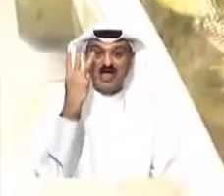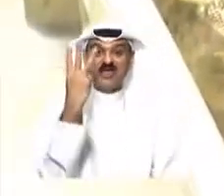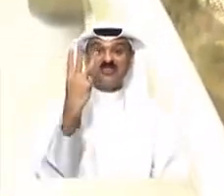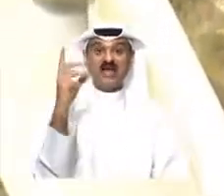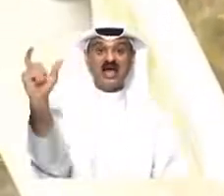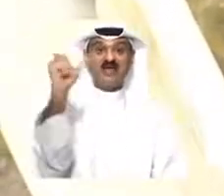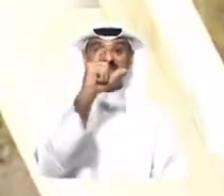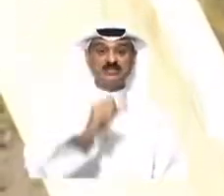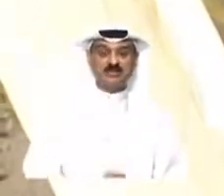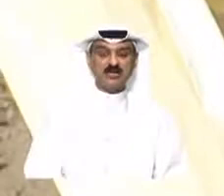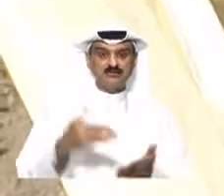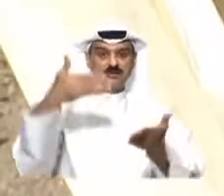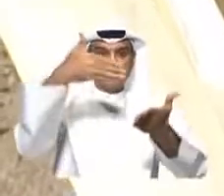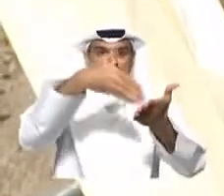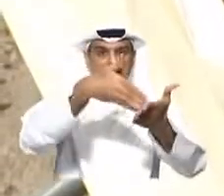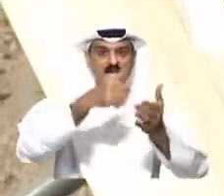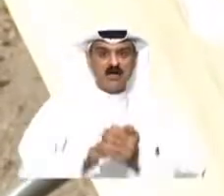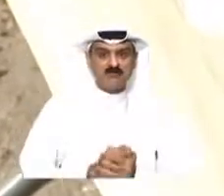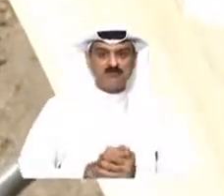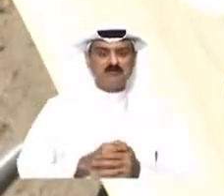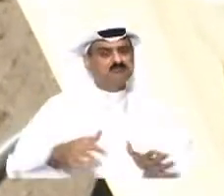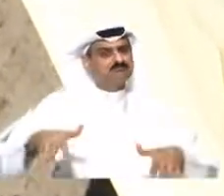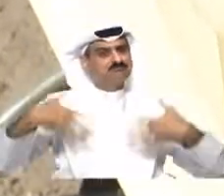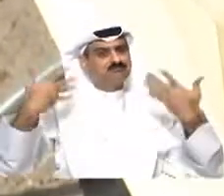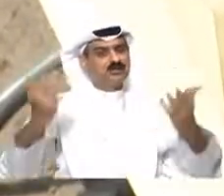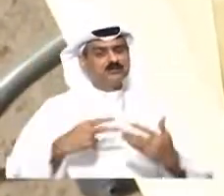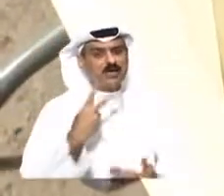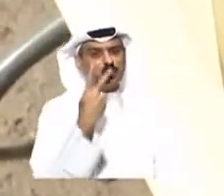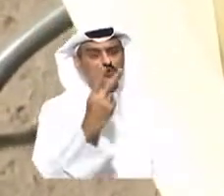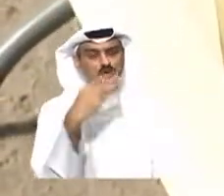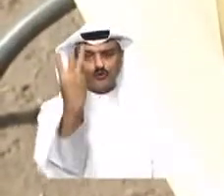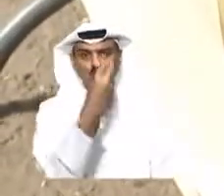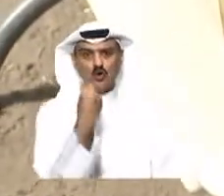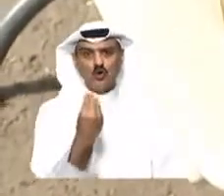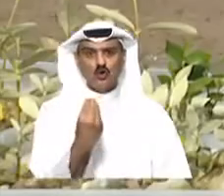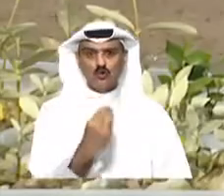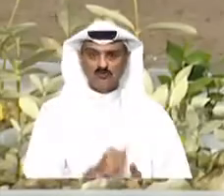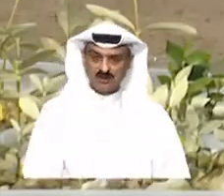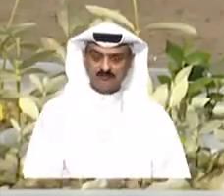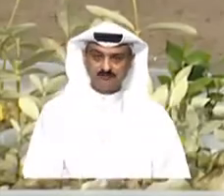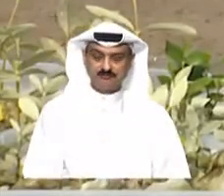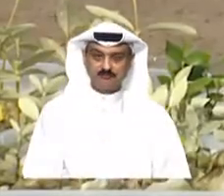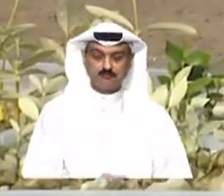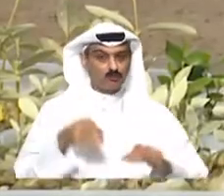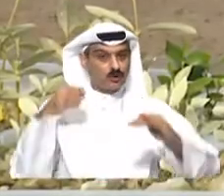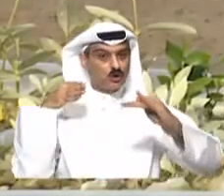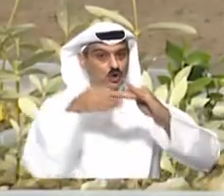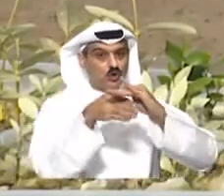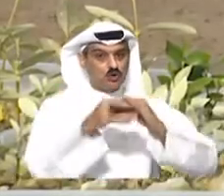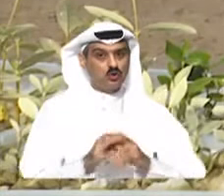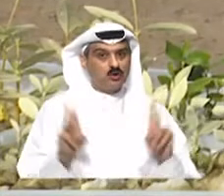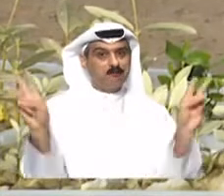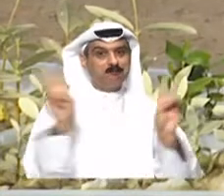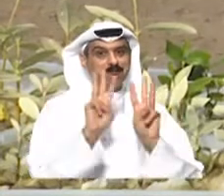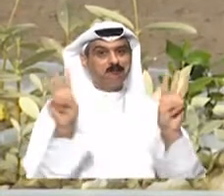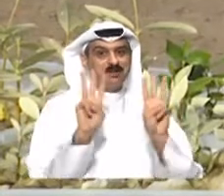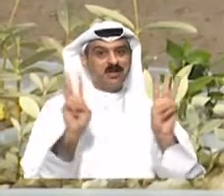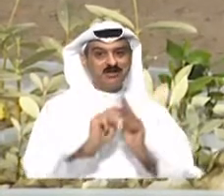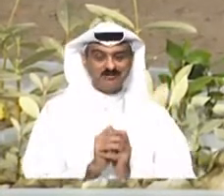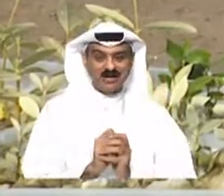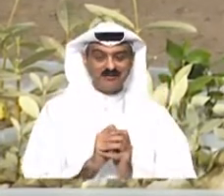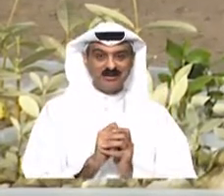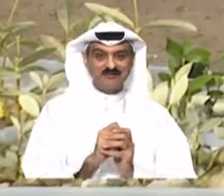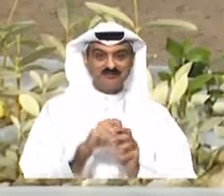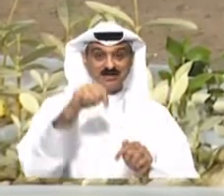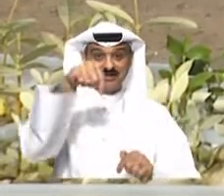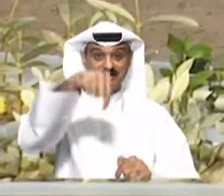3 أشهر حتى يتسنى لهم التمتع بمناظرها الخلابة. الدخول من خلال الحجز على الموقع الإلكتروني للهيئة العامة للبيئة،